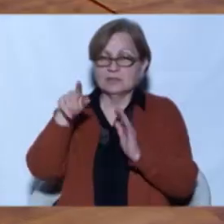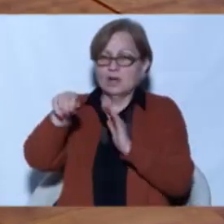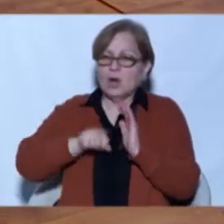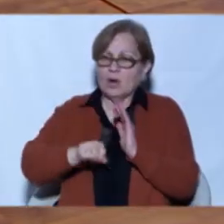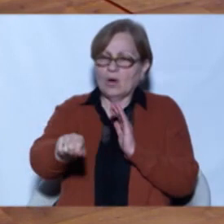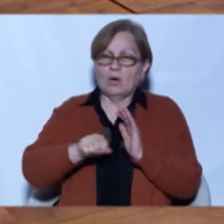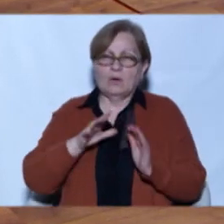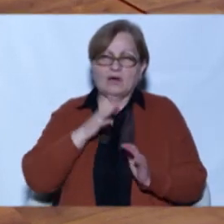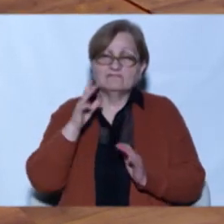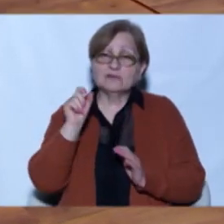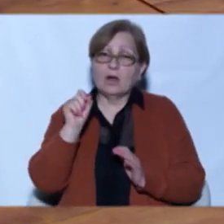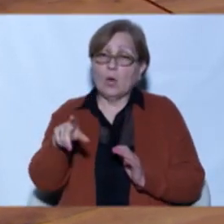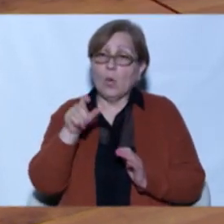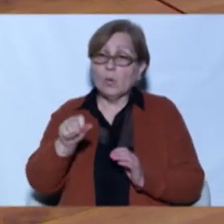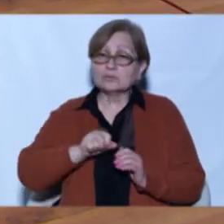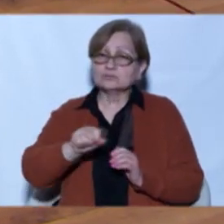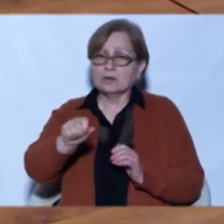ჭა და თუ